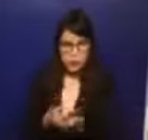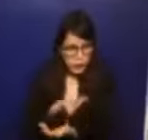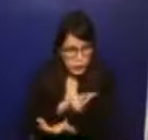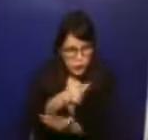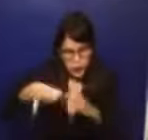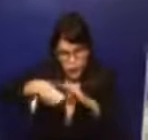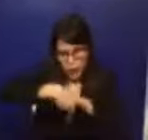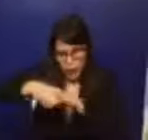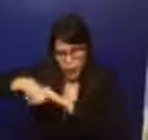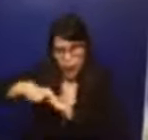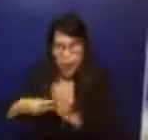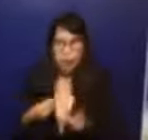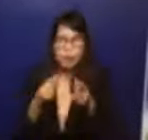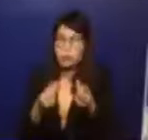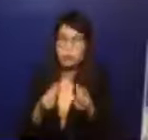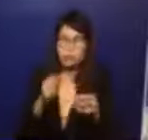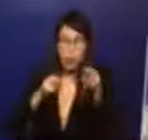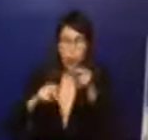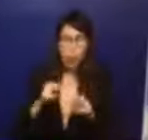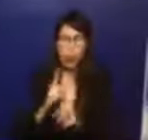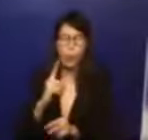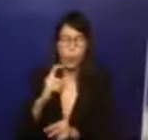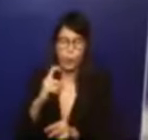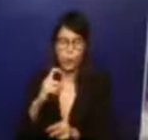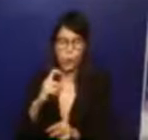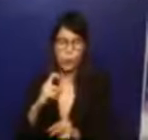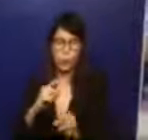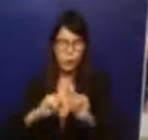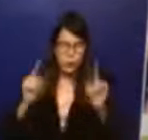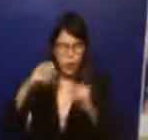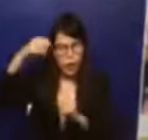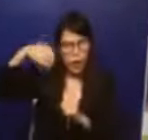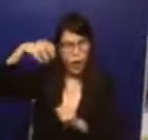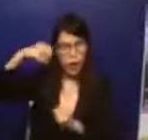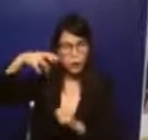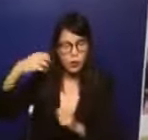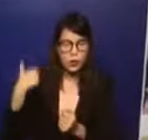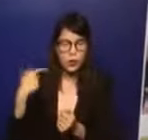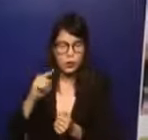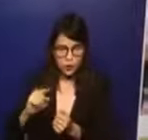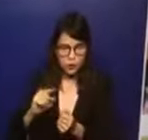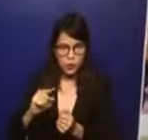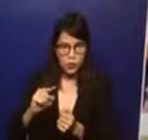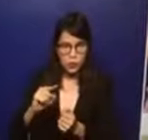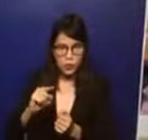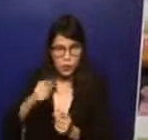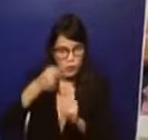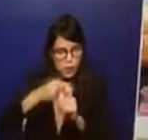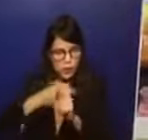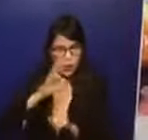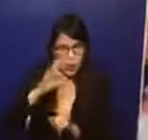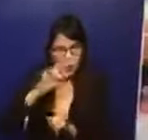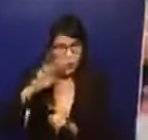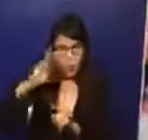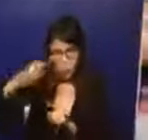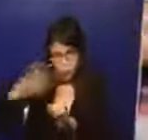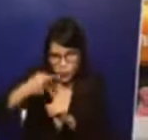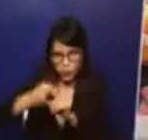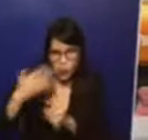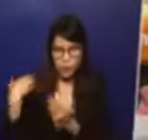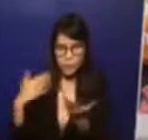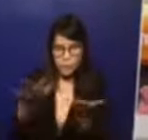อันนั้นดิฉันยังไม่สามารถจะตรวจสอบได้แต่ค่าไฟฟ้าดิฉันขอให้ท่านนำค่าไฟฟ้าทั้ง76เดือนมาเรียงให้ดูในที่